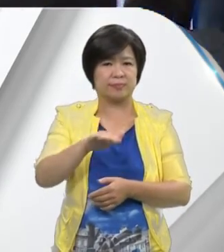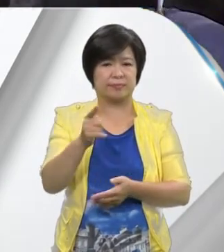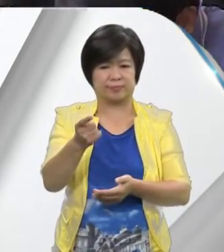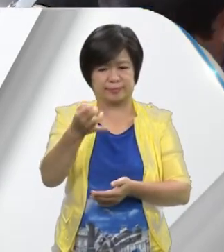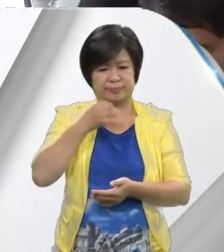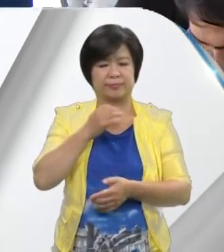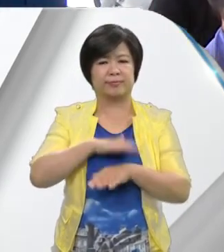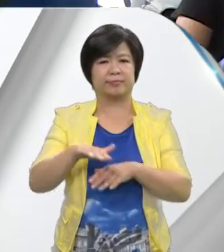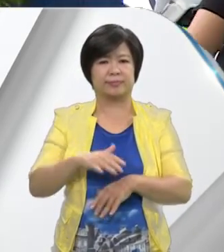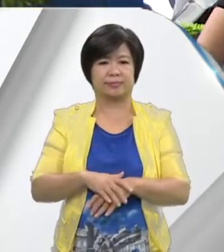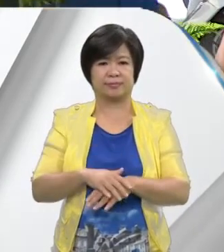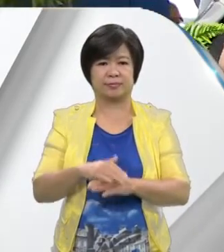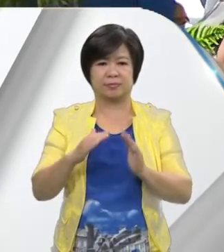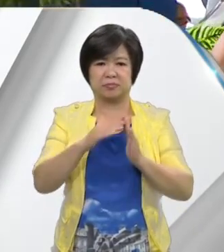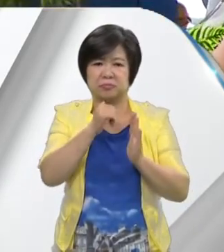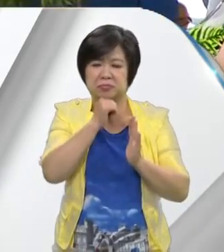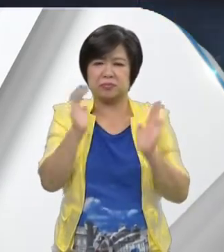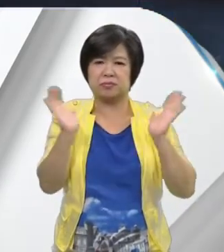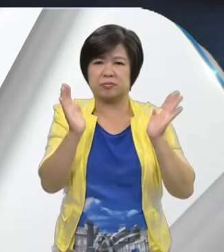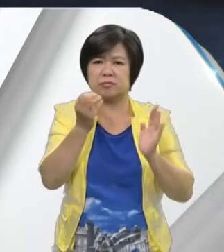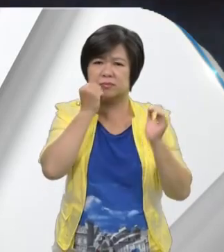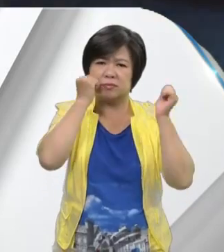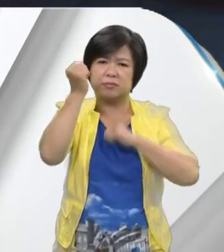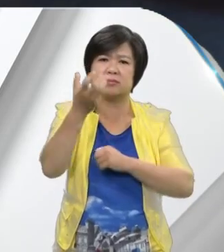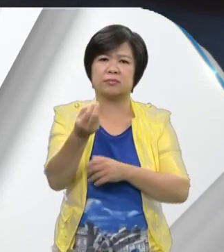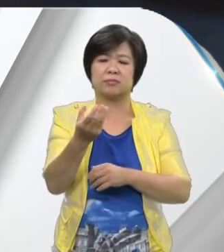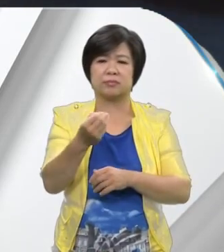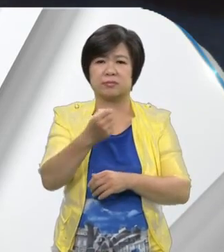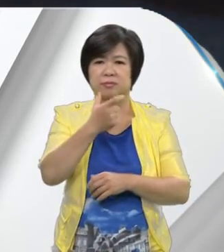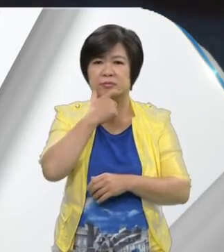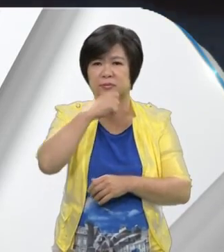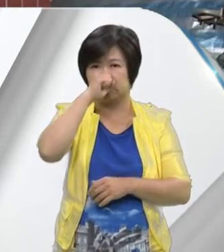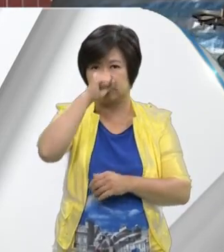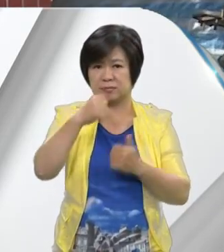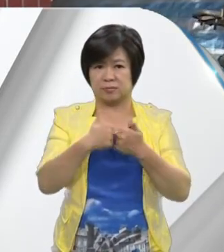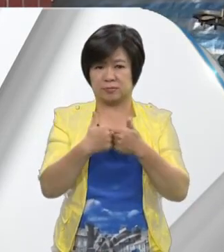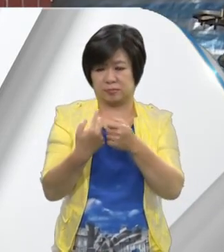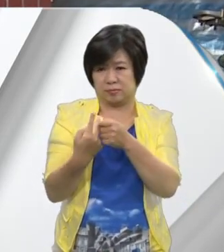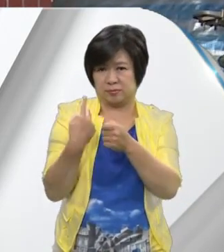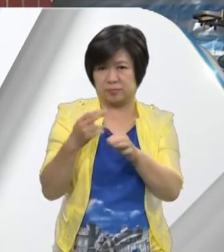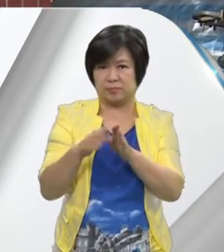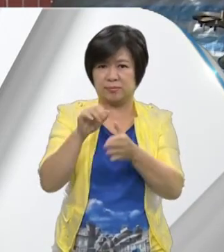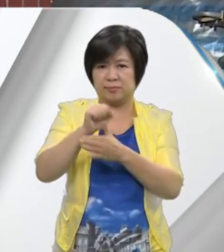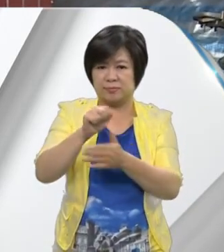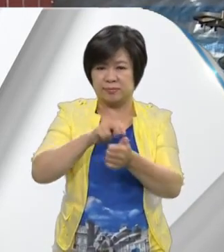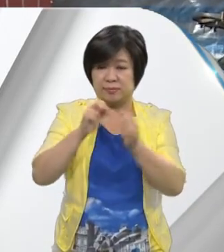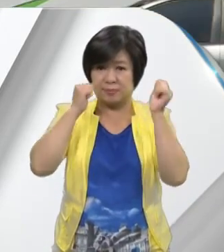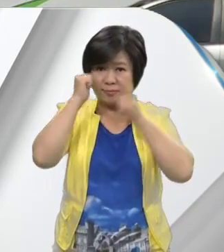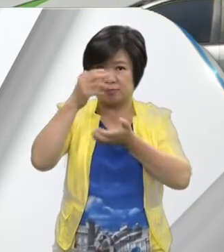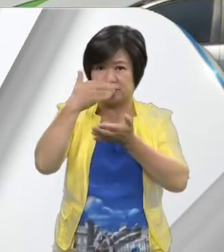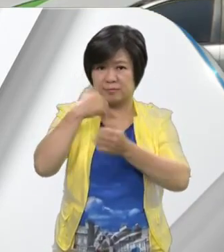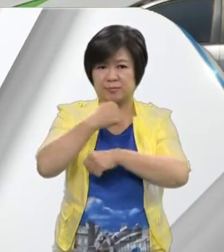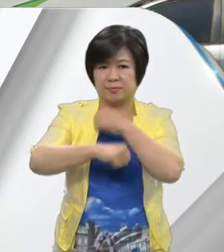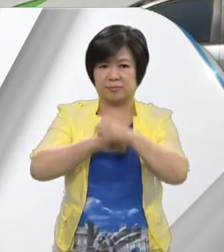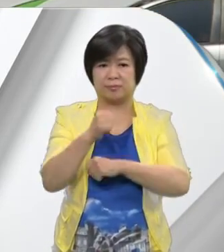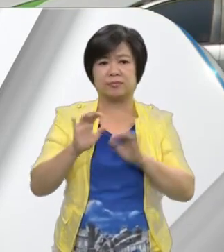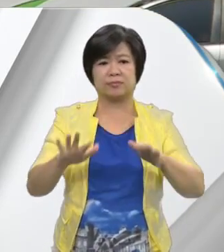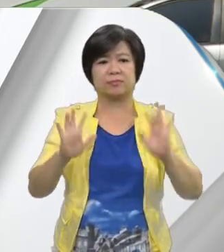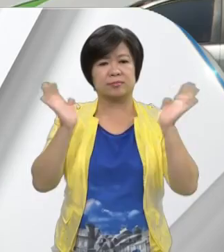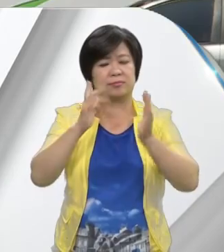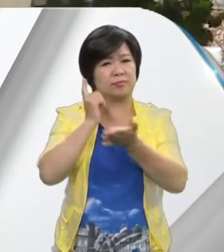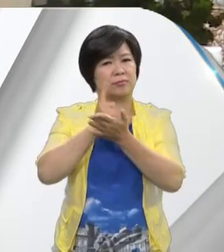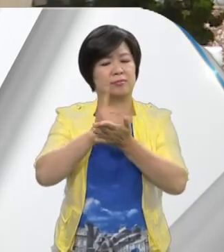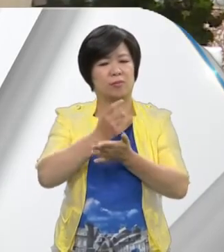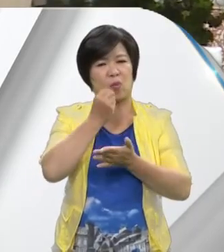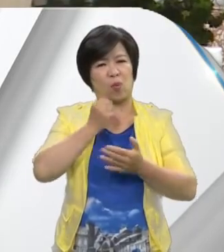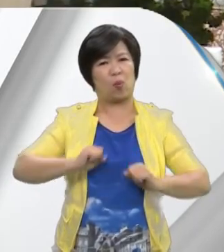轻的弱势家庭，虽然无钱去交慈善费，两年前发通应用做交个发通，然后虽然当年做法是